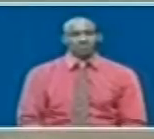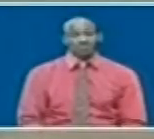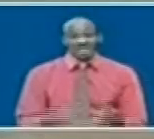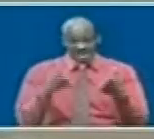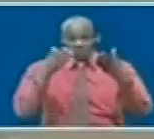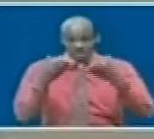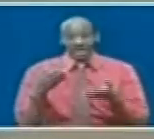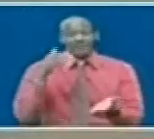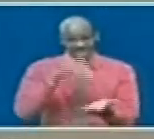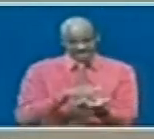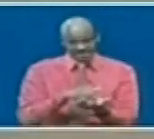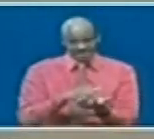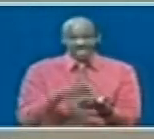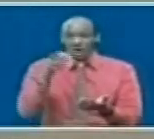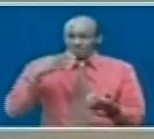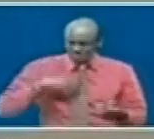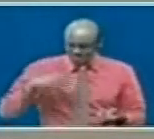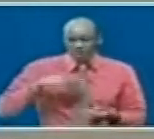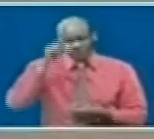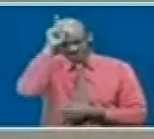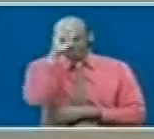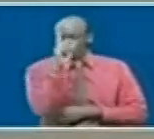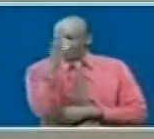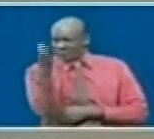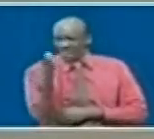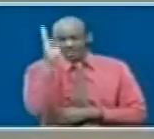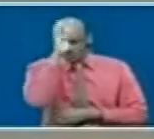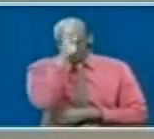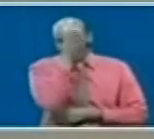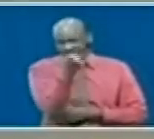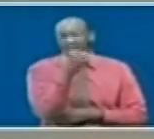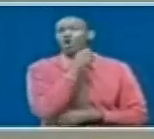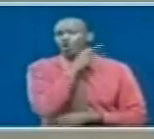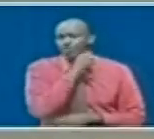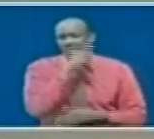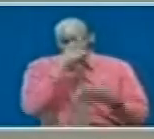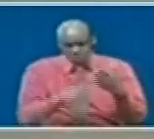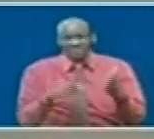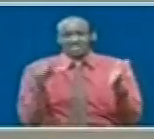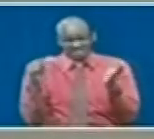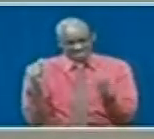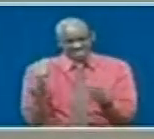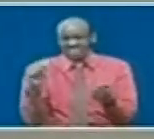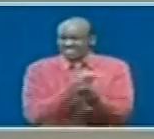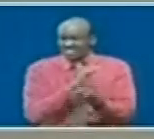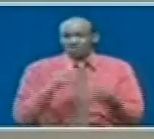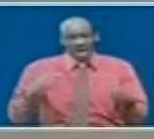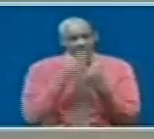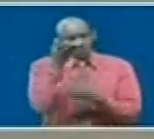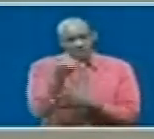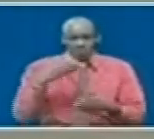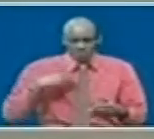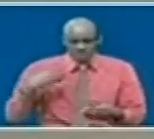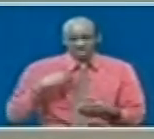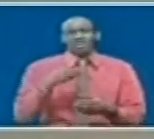Naam, karibu tena. Wakazi wa kijiji cha Muyai katika kaunti ya Bungoma wamelalamikia madhara makubwa yanayosababishwa na bwawa lililojengwa